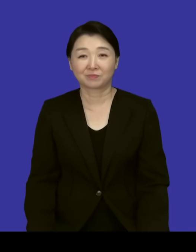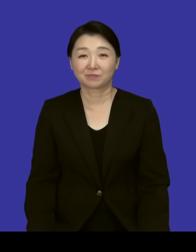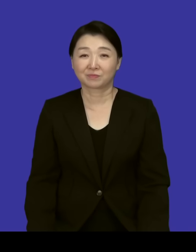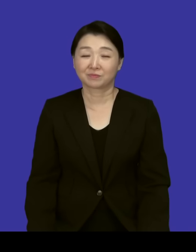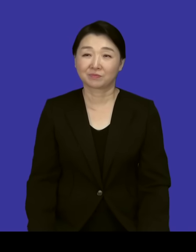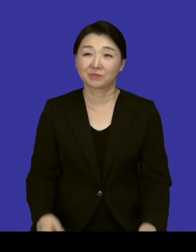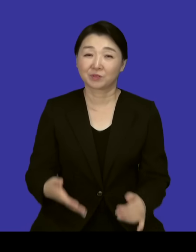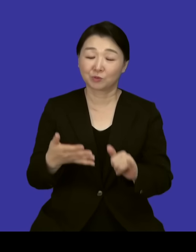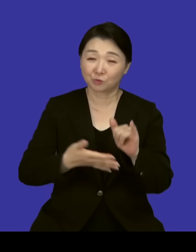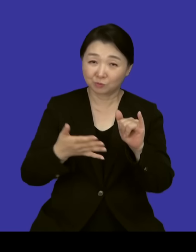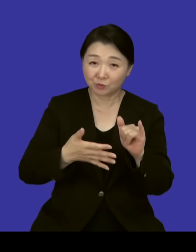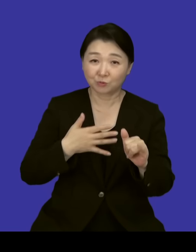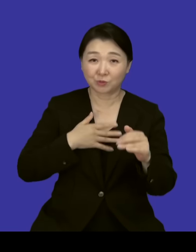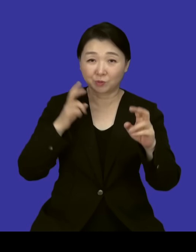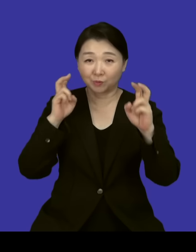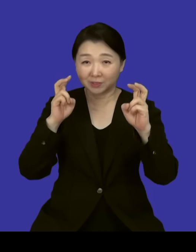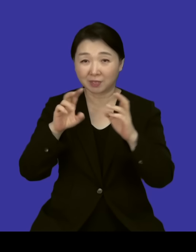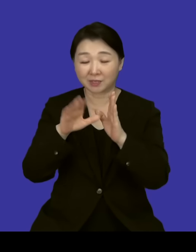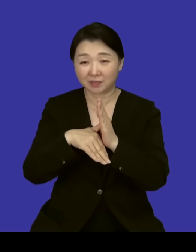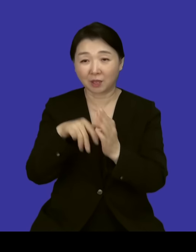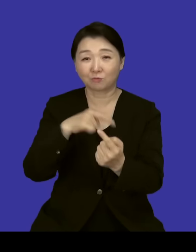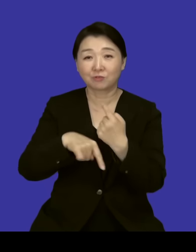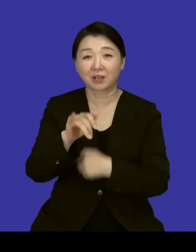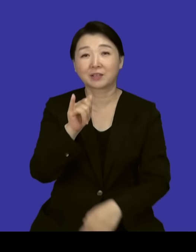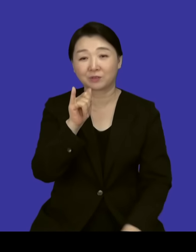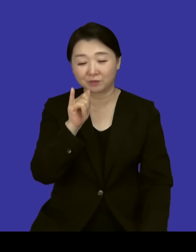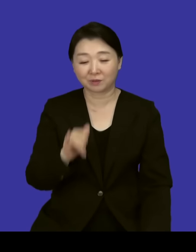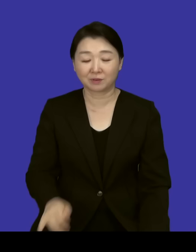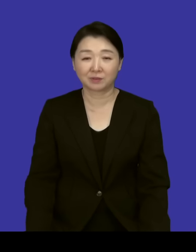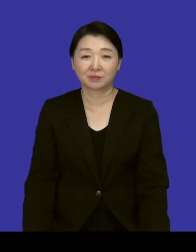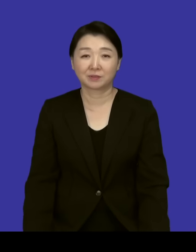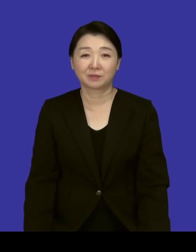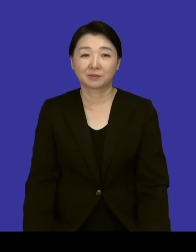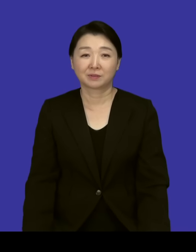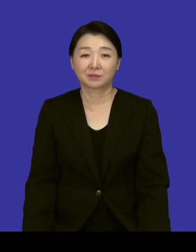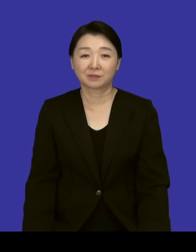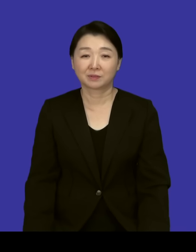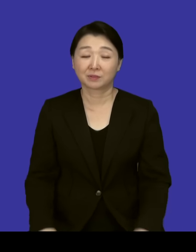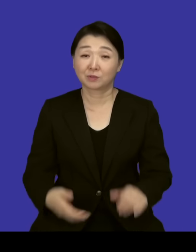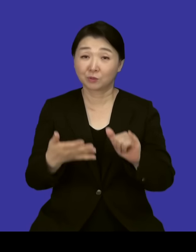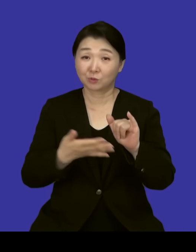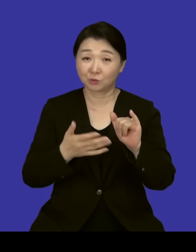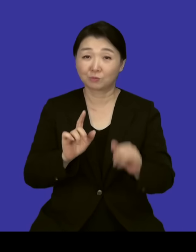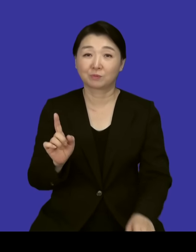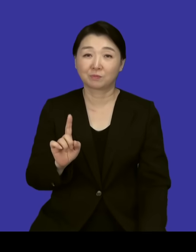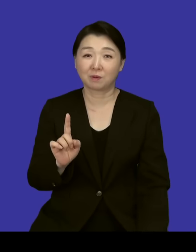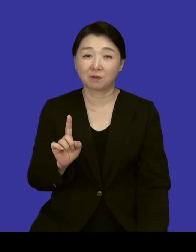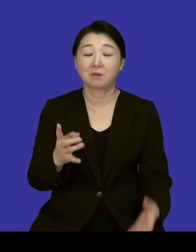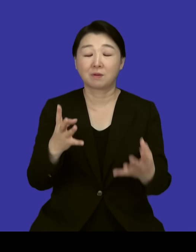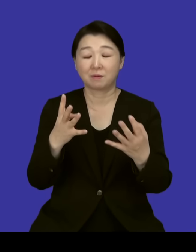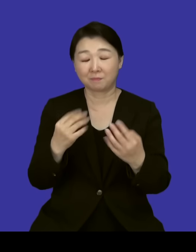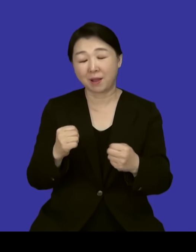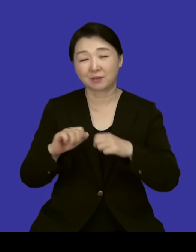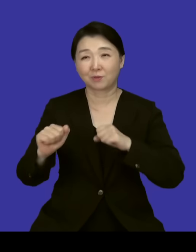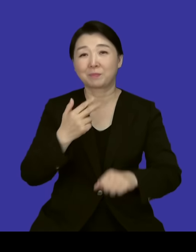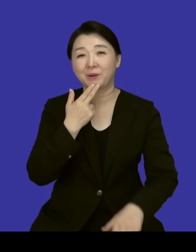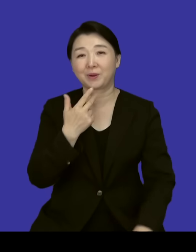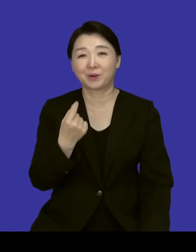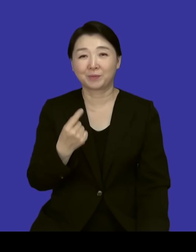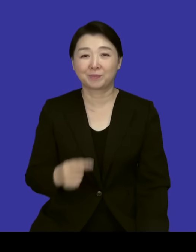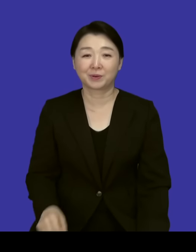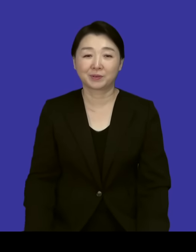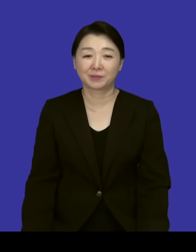저희 회사에서 운영하는 채널도 있긴 합니다. 예예 예, 근데 그 채널은 그렇게 많이 활성화되어 있지는 않고요.